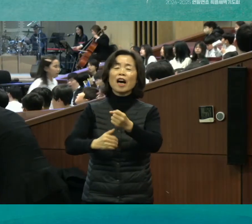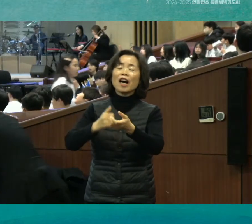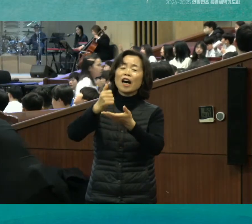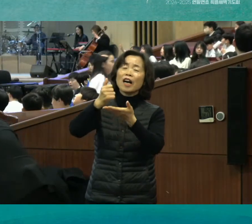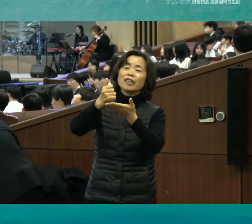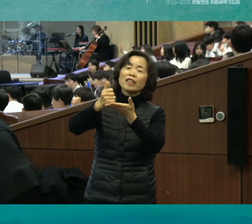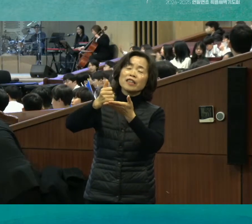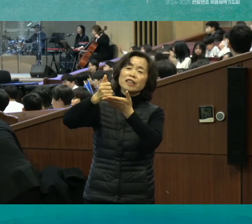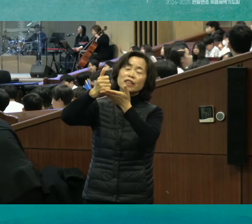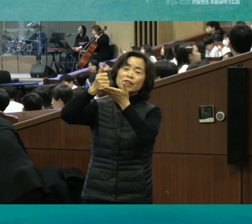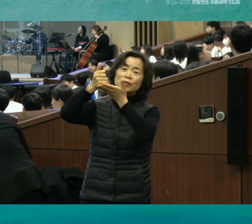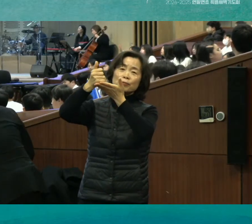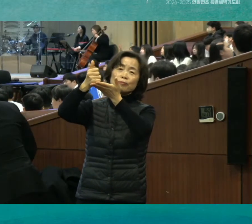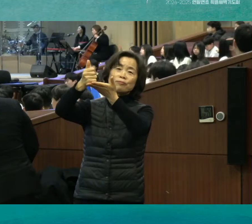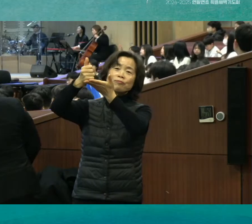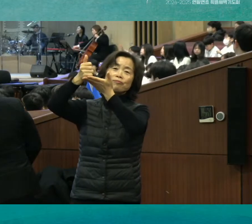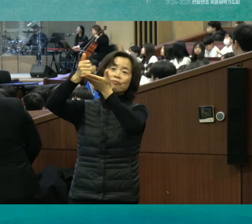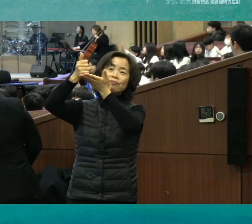하나님,